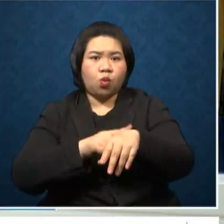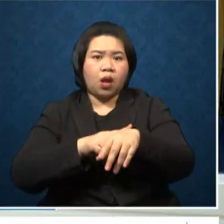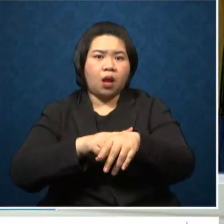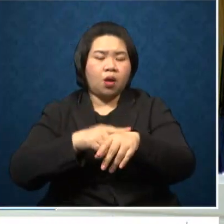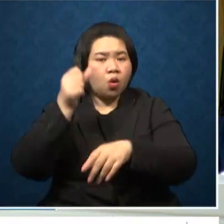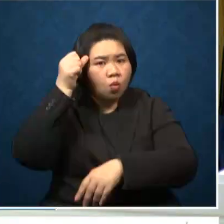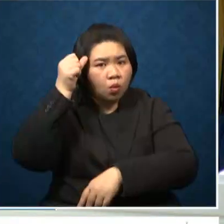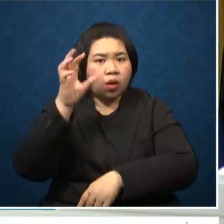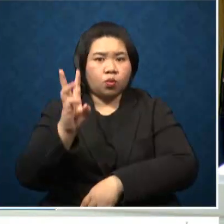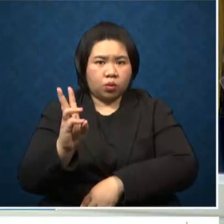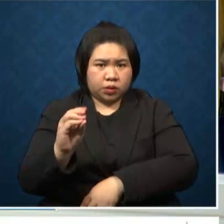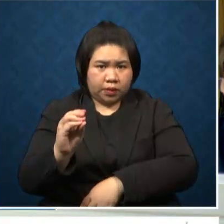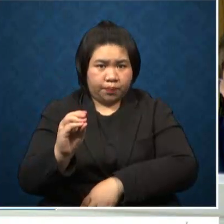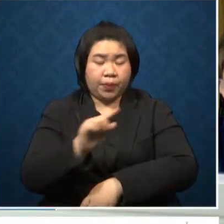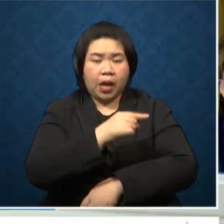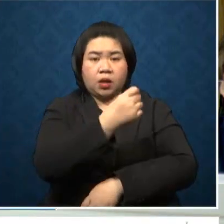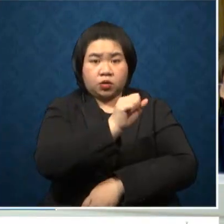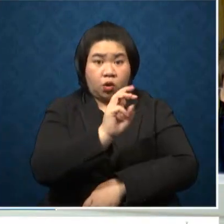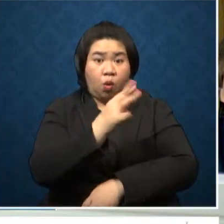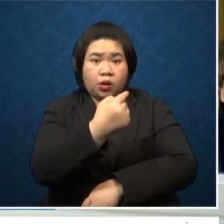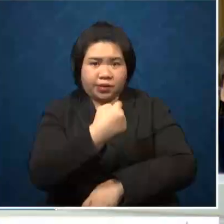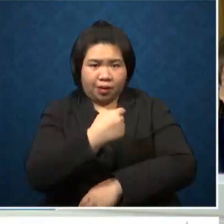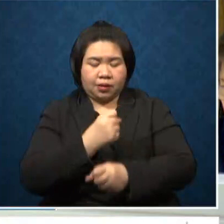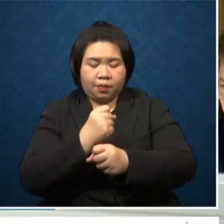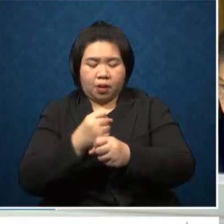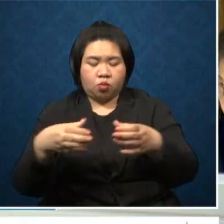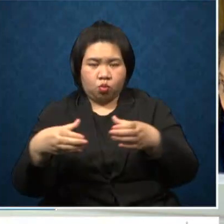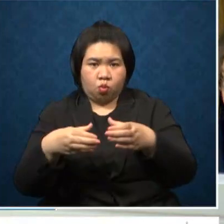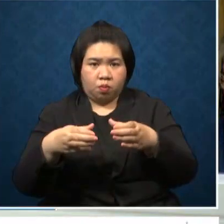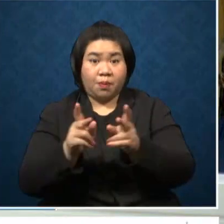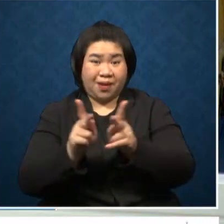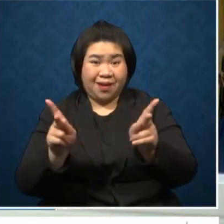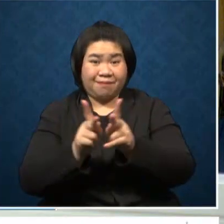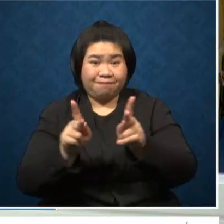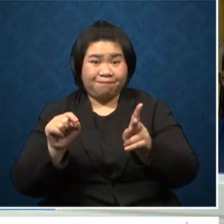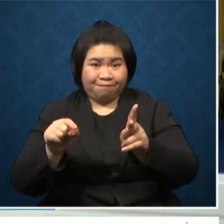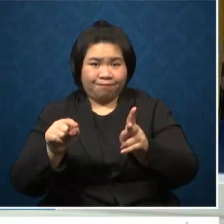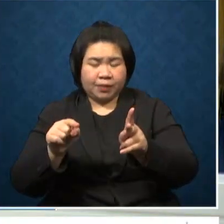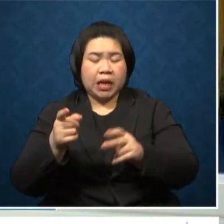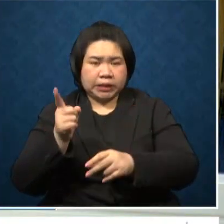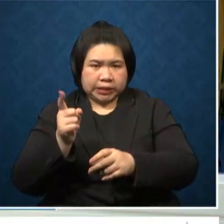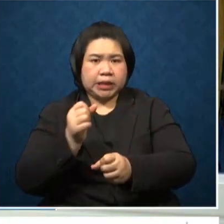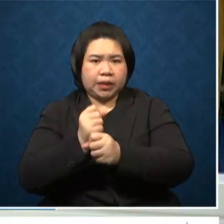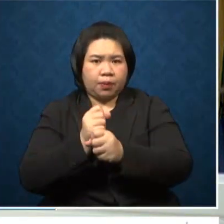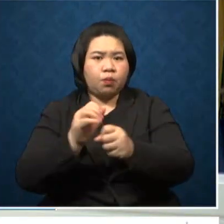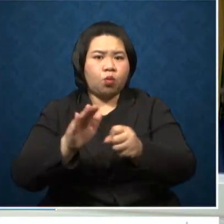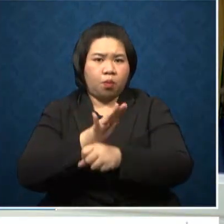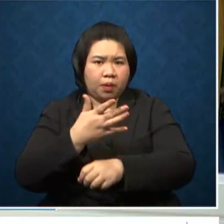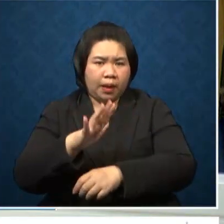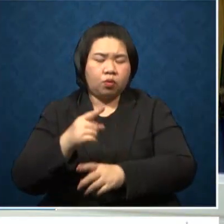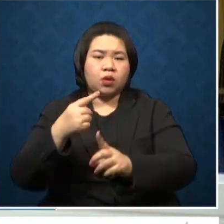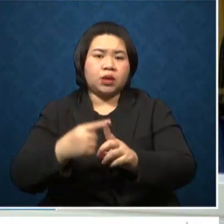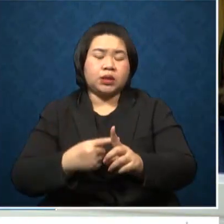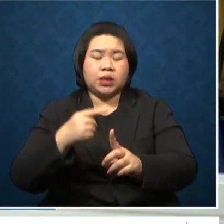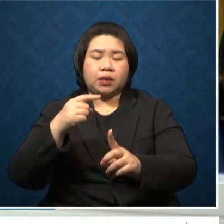นับแต่วันที่วุฒิสภามีมติตั้งคณะกรรมาธิการสามัญซึ่งครบกำหนดในวันศุกร์ที่ 8